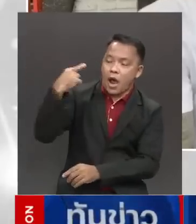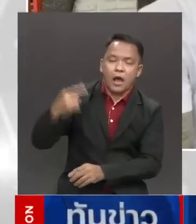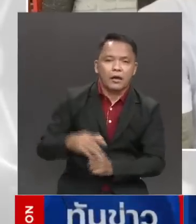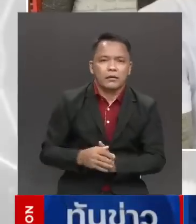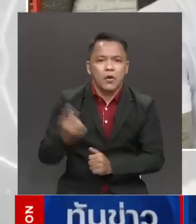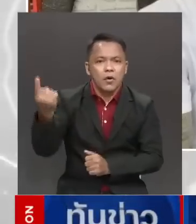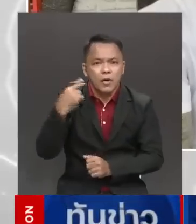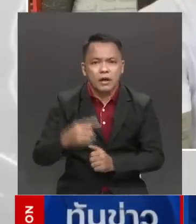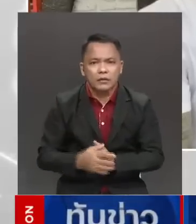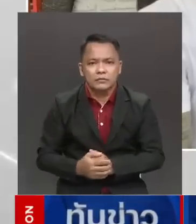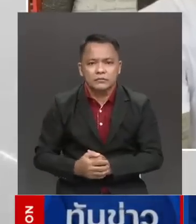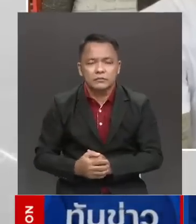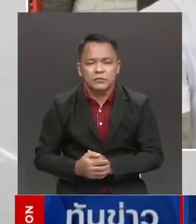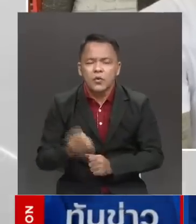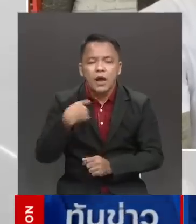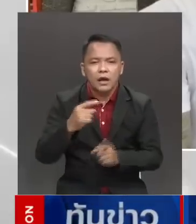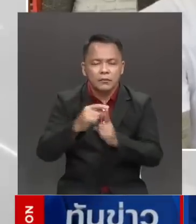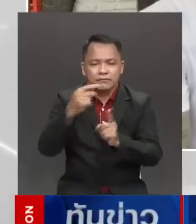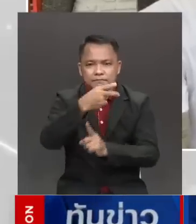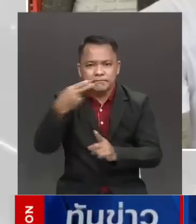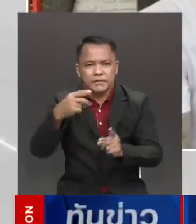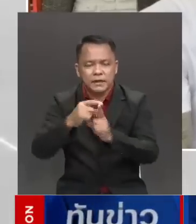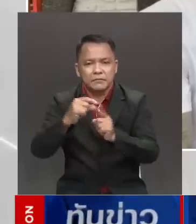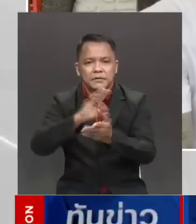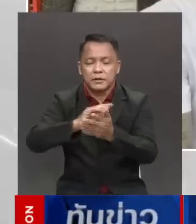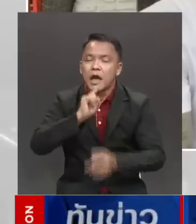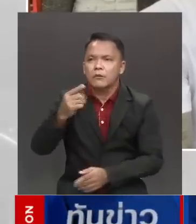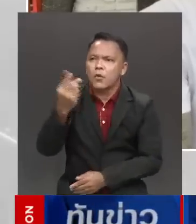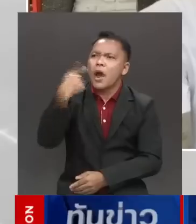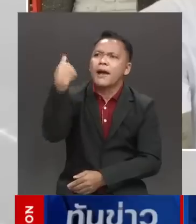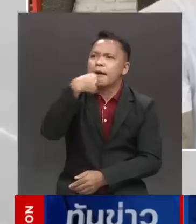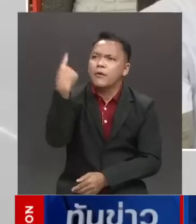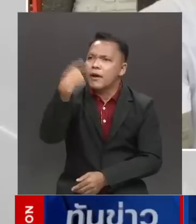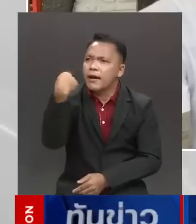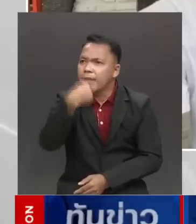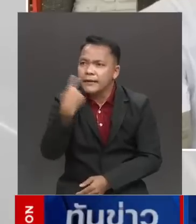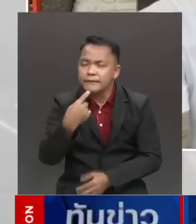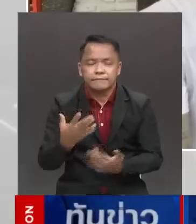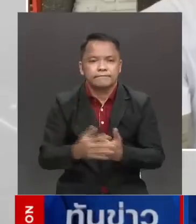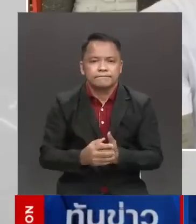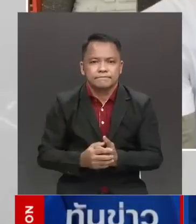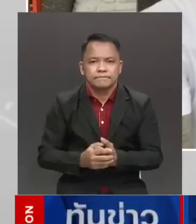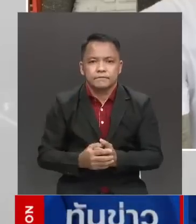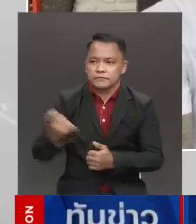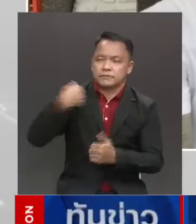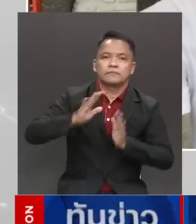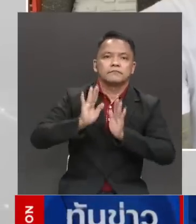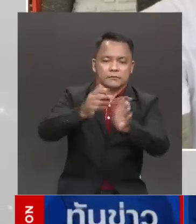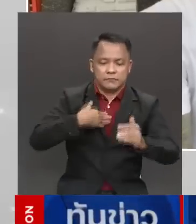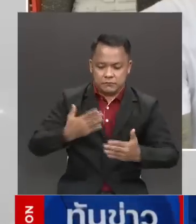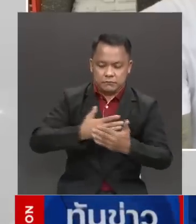ยค่ะแล้วจะให้จุดๆๆผมหันกลับไปถามว่าพี่ว่าใครครับก็ตรงมาผลักอกผม